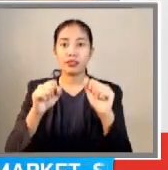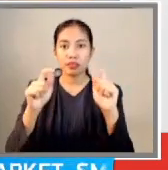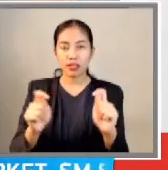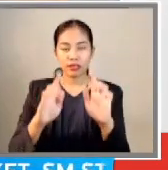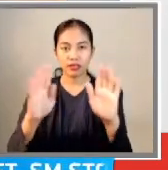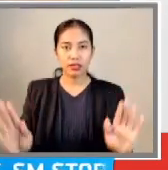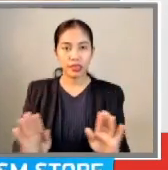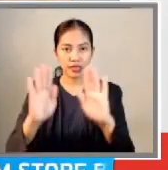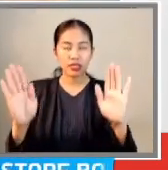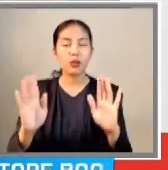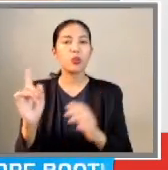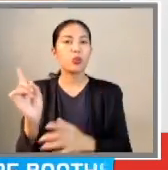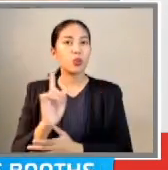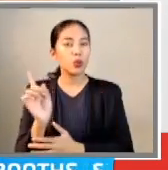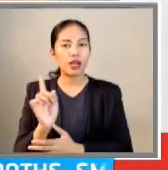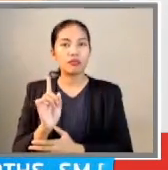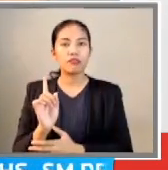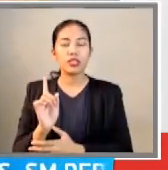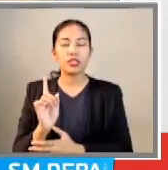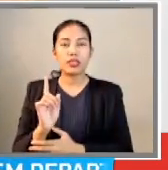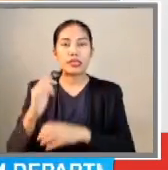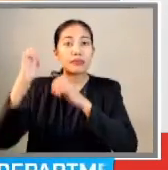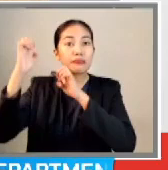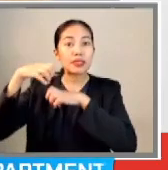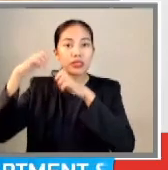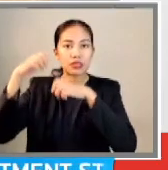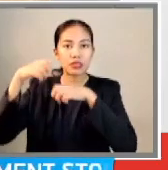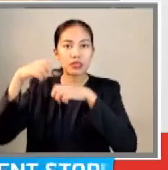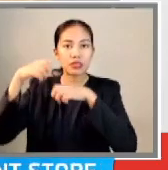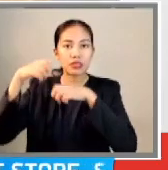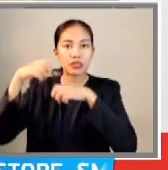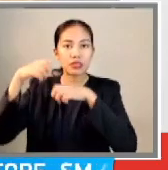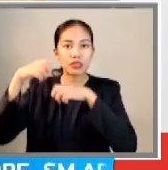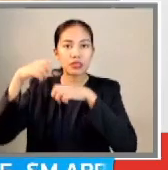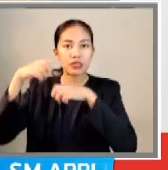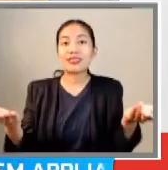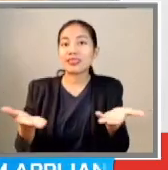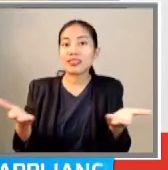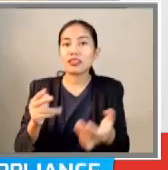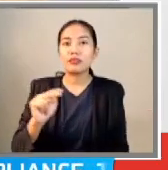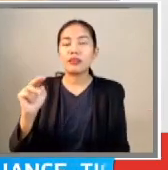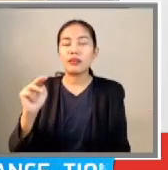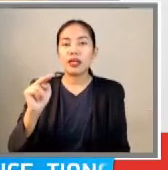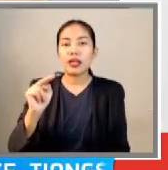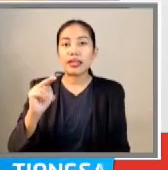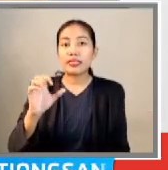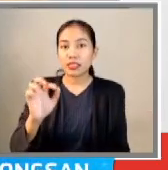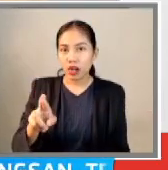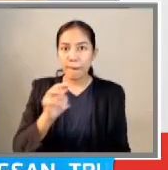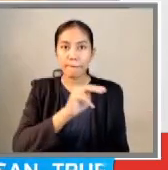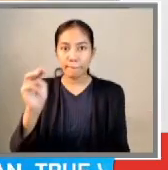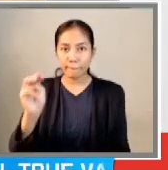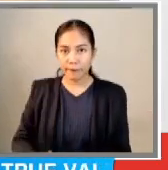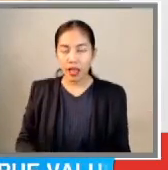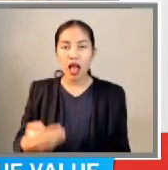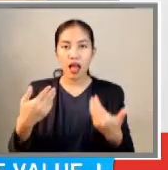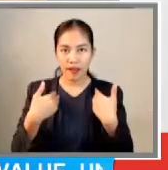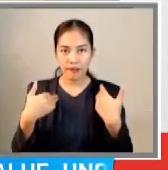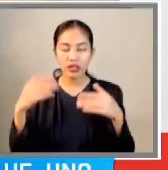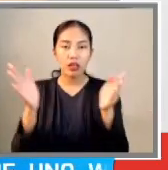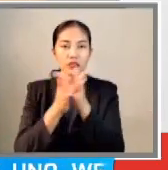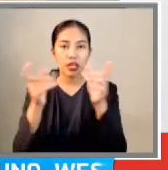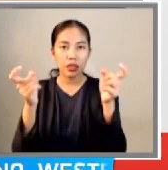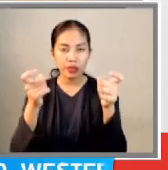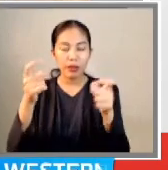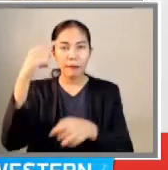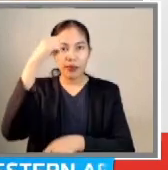panahon, lalo na dito sa Metro Manila, kung saan po magdiriwang nga ho, o magkakaroon ng pagdiriwang ng Nazareno? Dito po